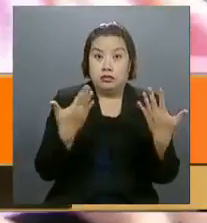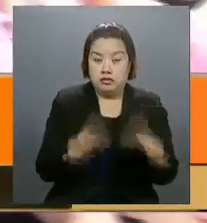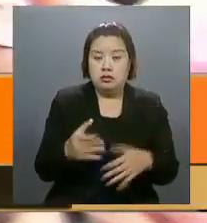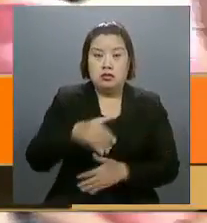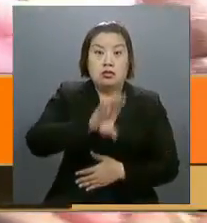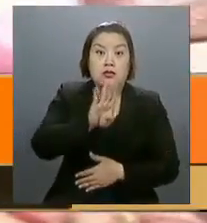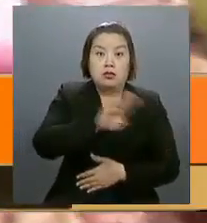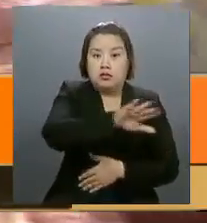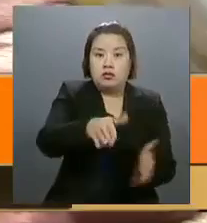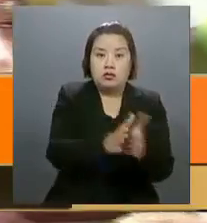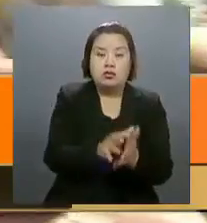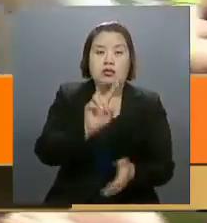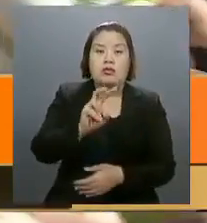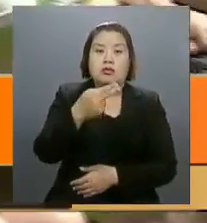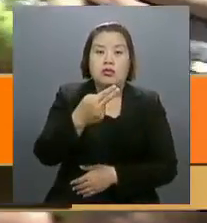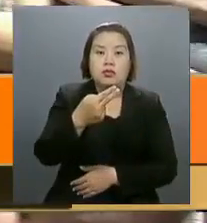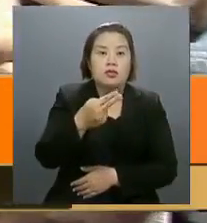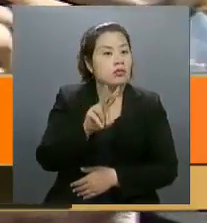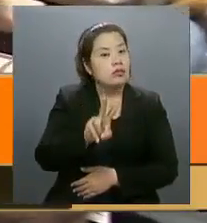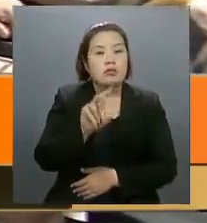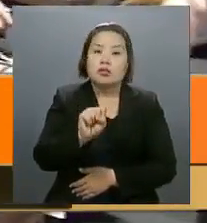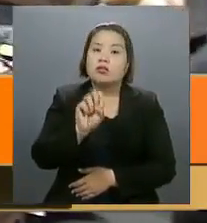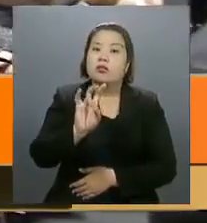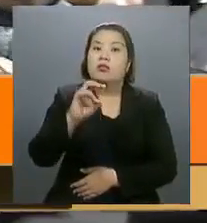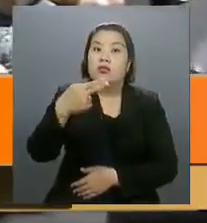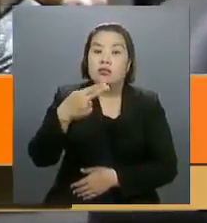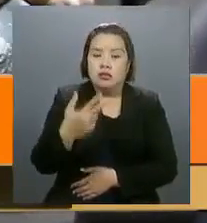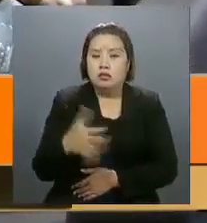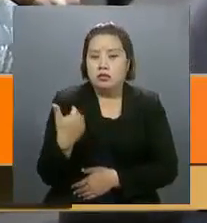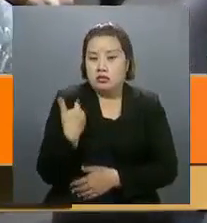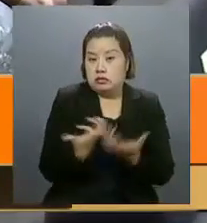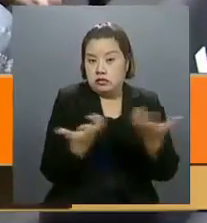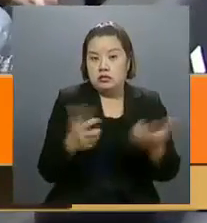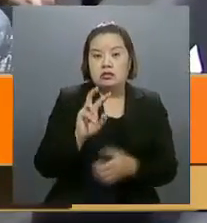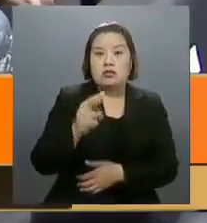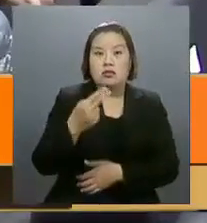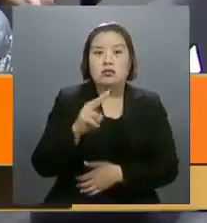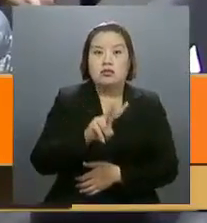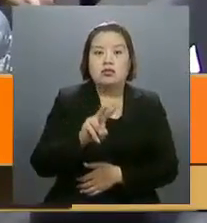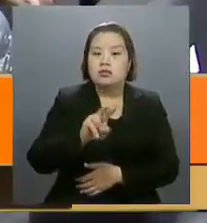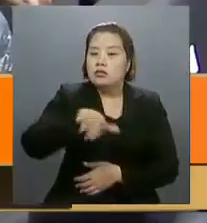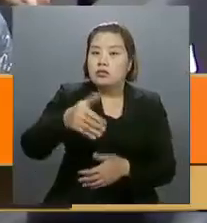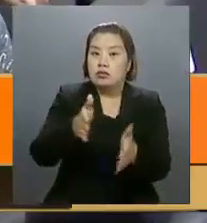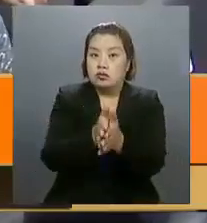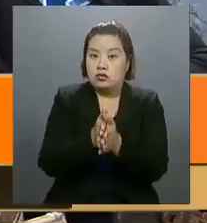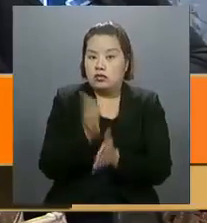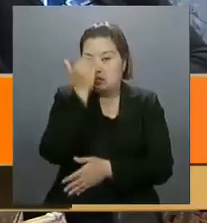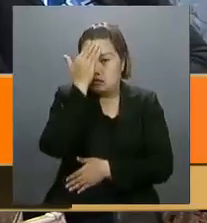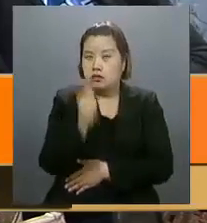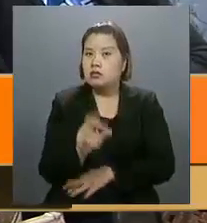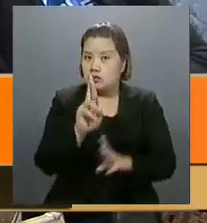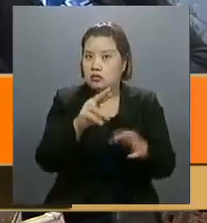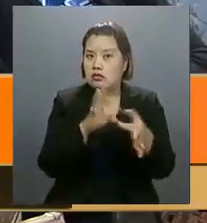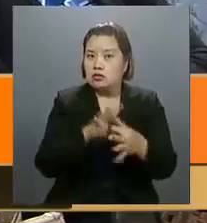บ 625,000 แห่งมีจำนวนกว่า 22,000 แห่งนะครับที่ควรเพิ่มความระมัดระวังในการติดต่อทำธุรกิ